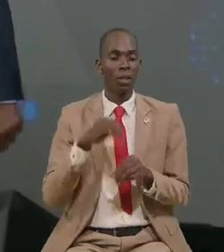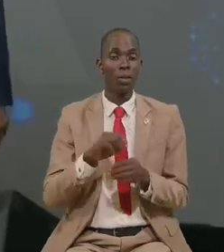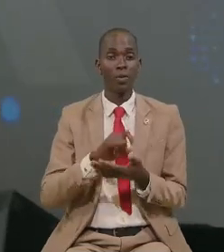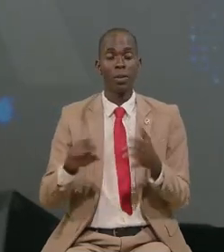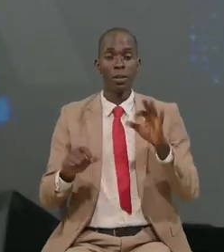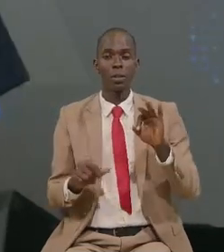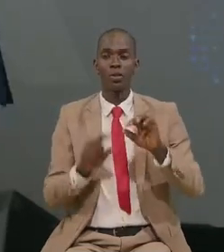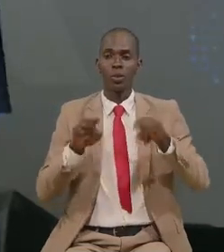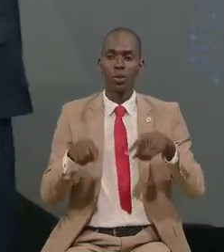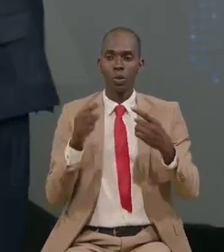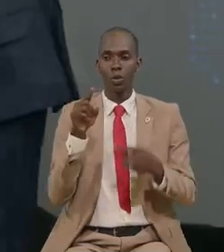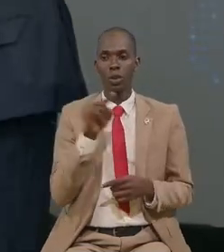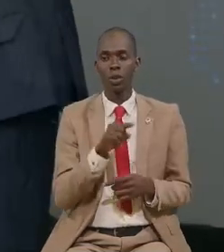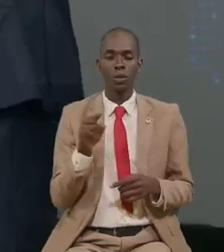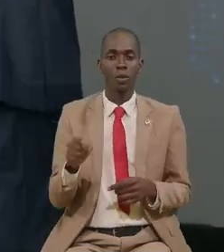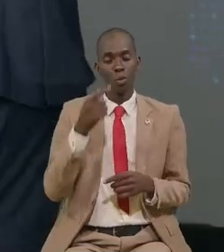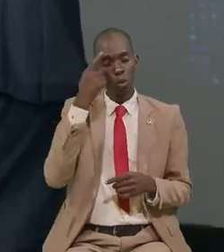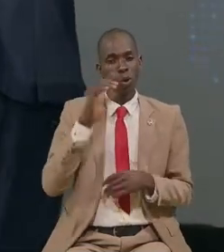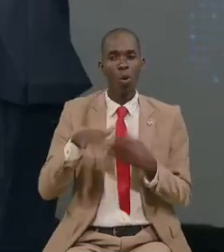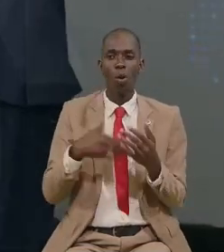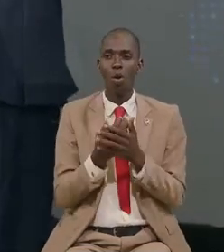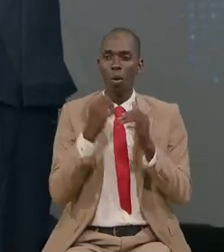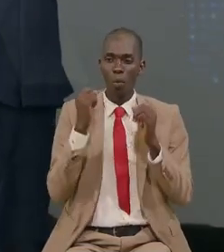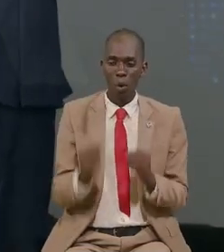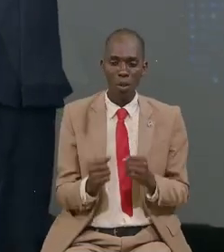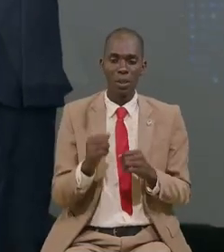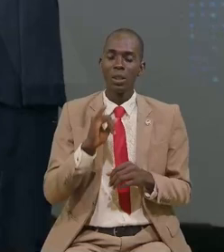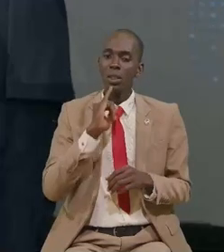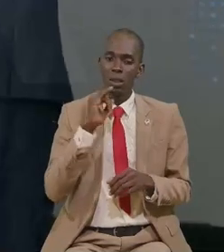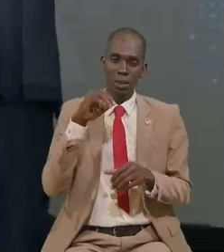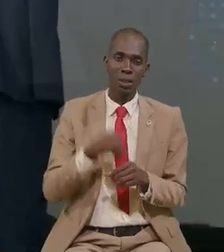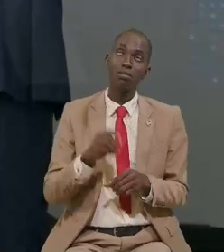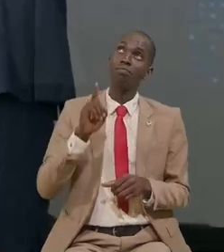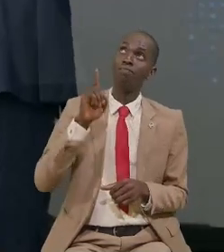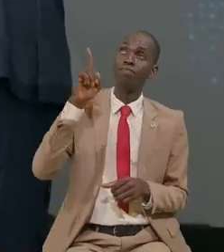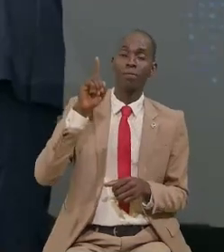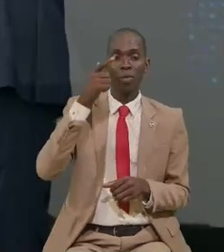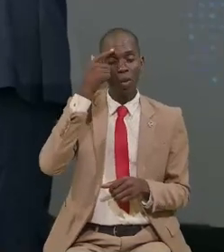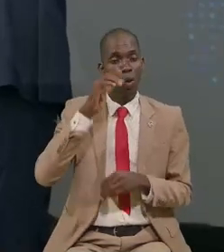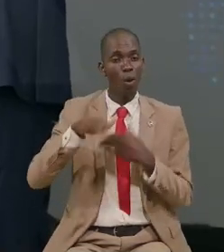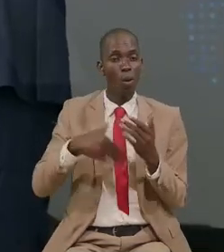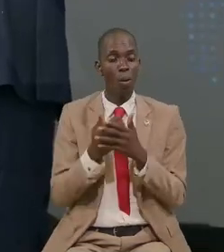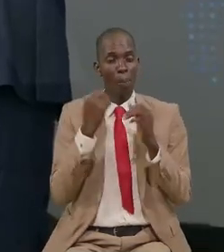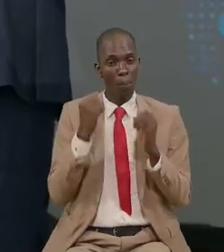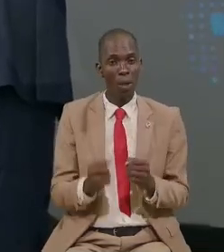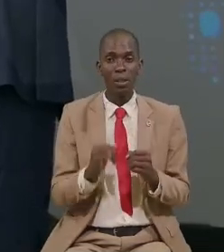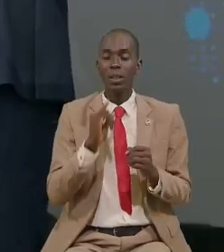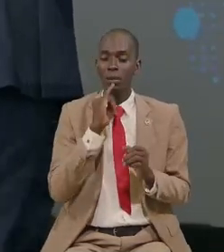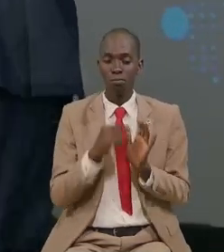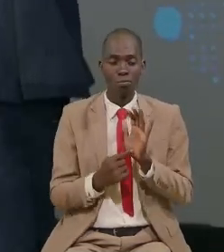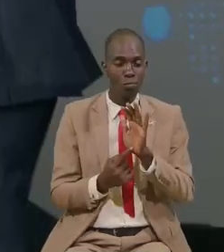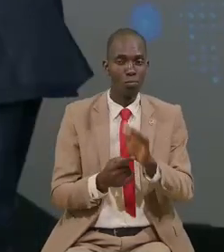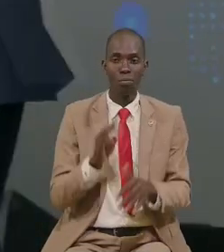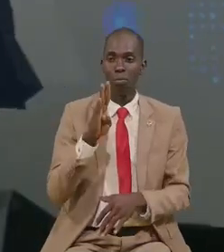Allez, fasse tout pouvoir, réside en lui, parce que tout pouvoir est manifesté